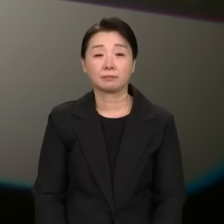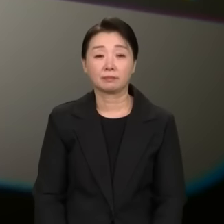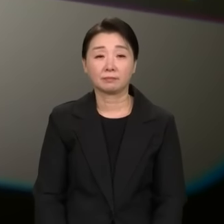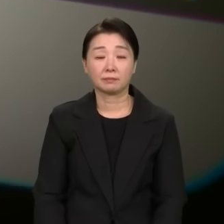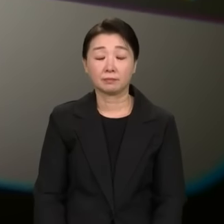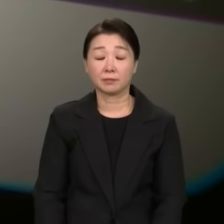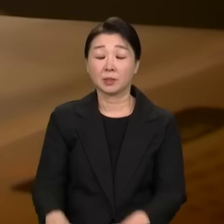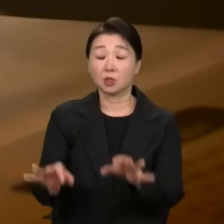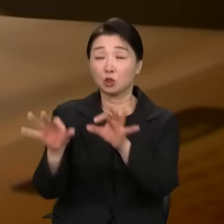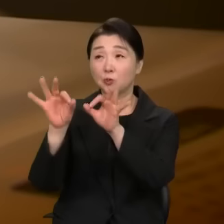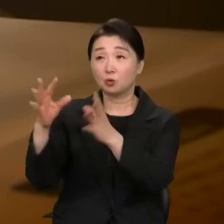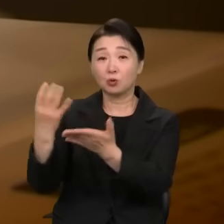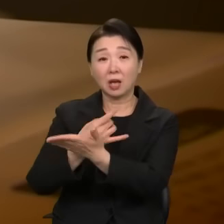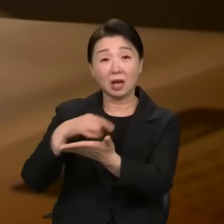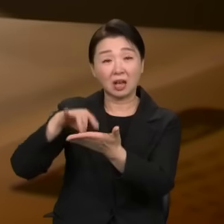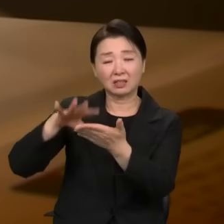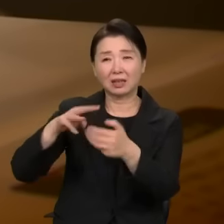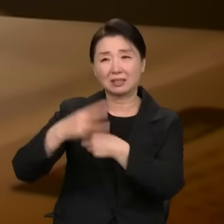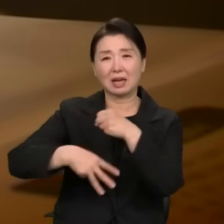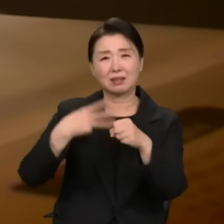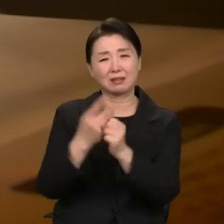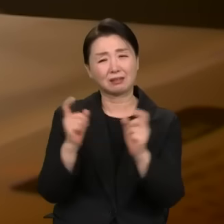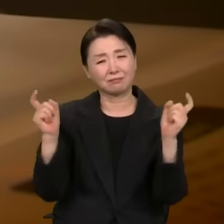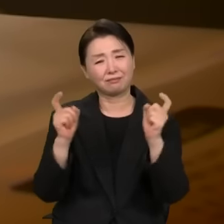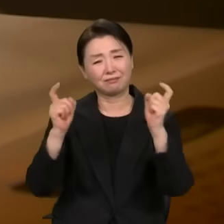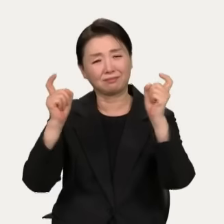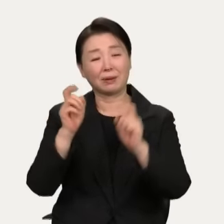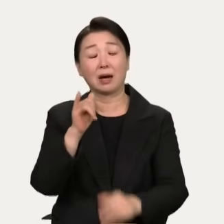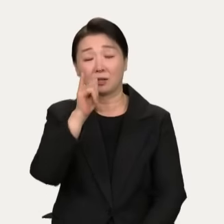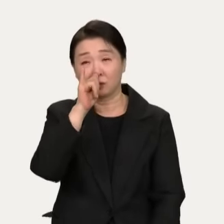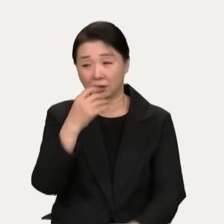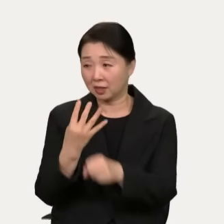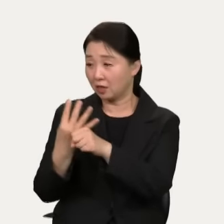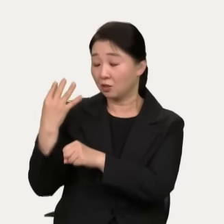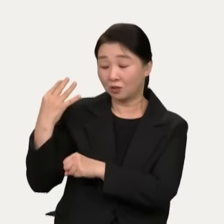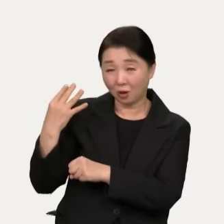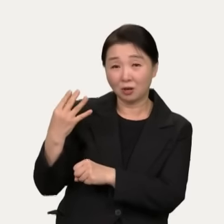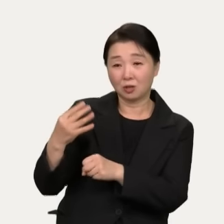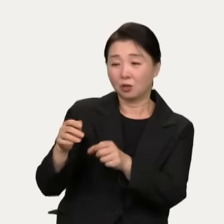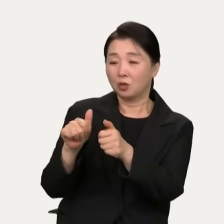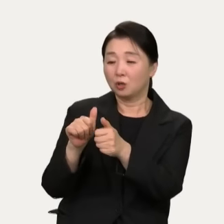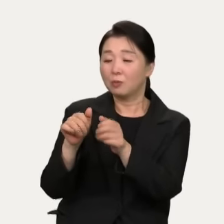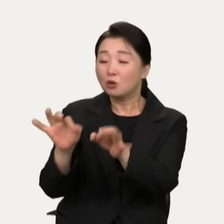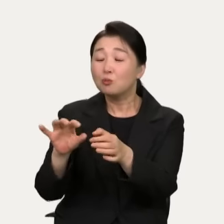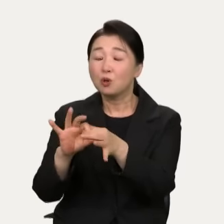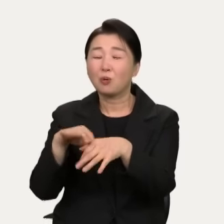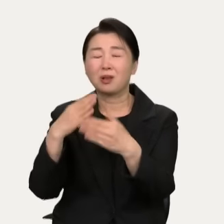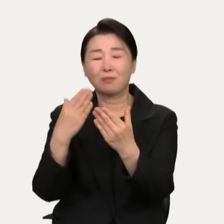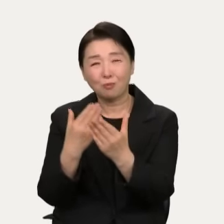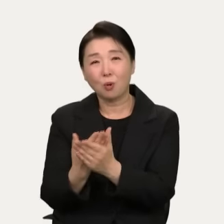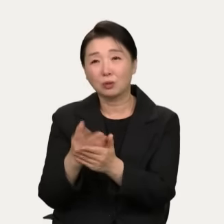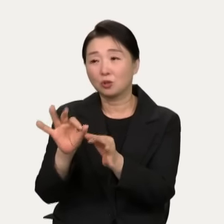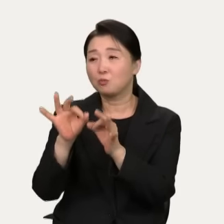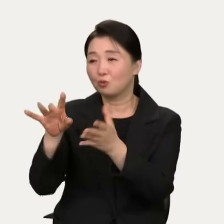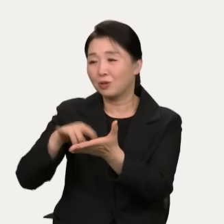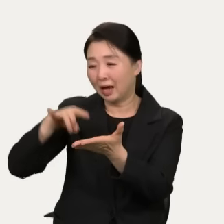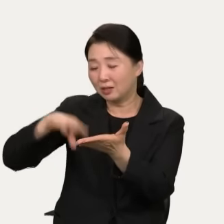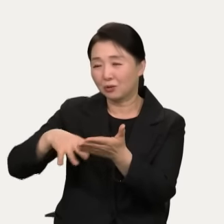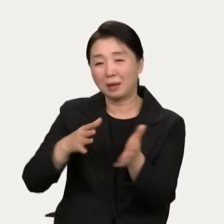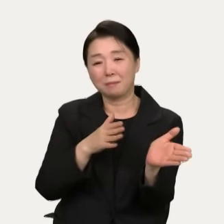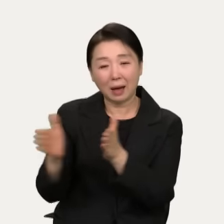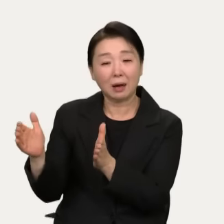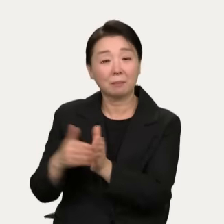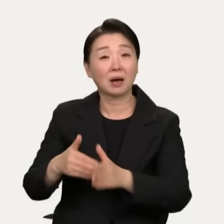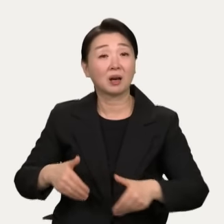금투 놀라는 4년 내내 이어졌습니다 4년 전 금융 상품별로 천차만별인 금융투자 과세를 정비하기 위해